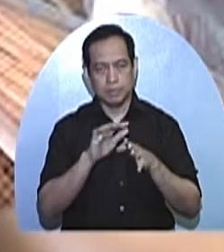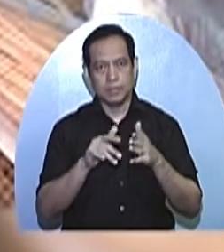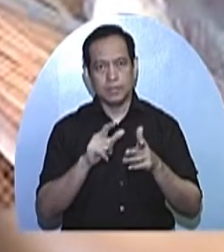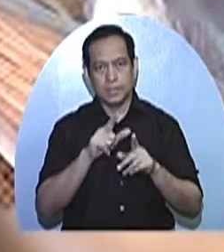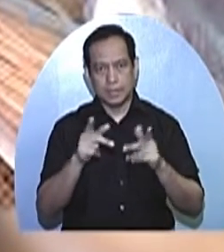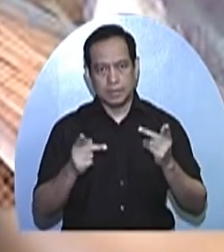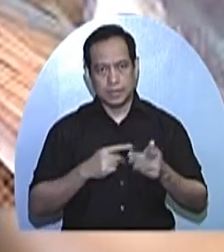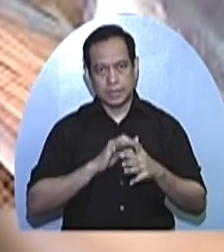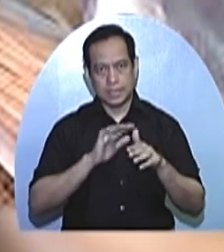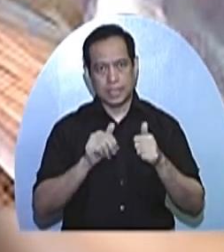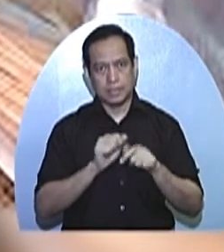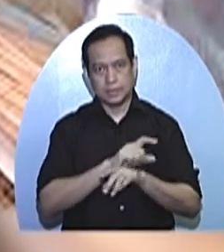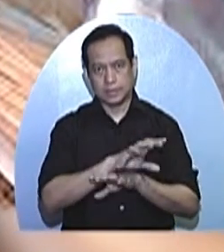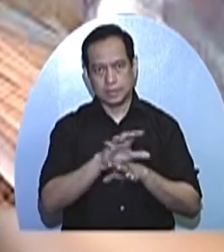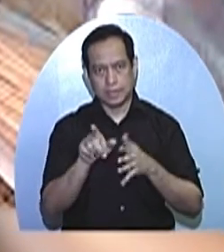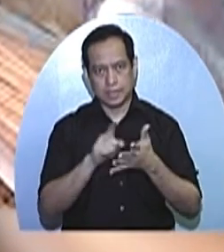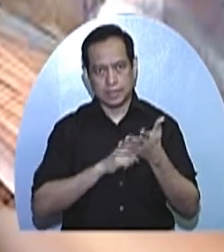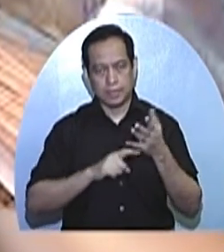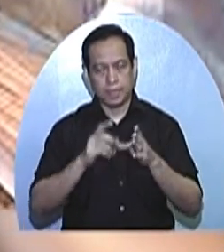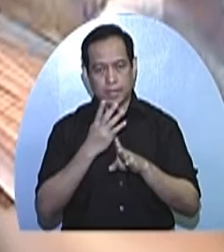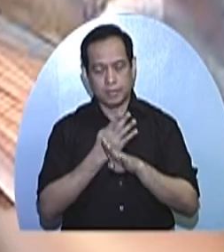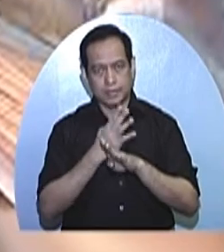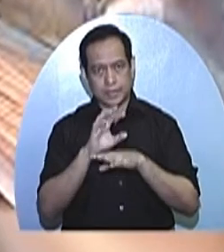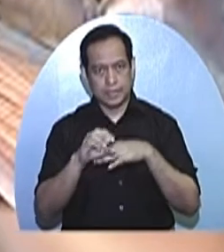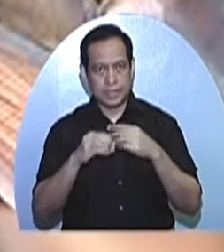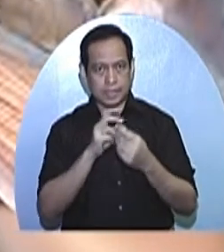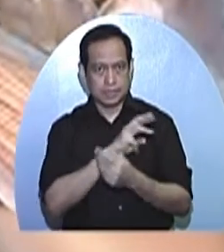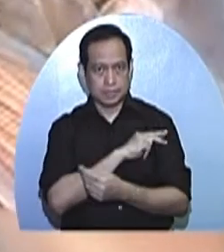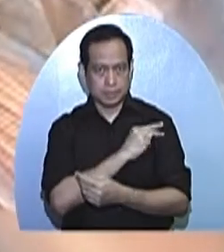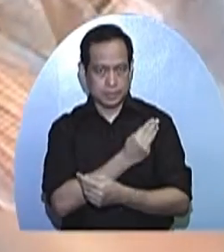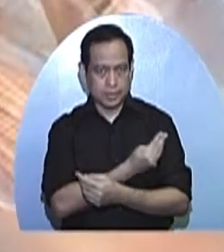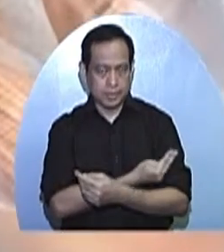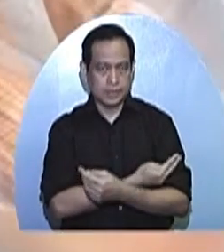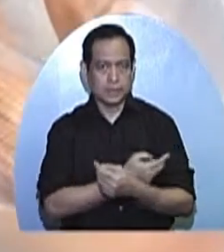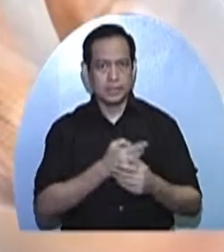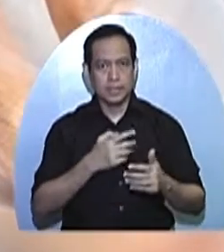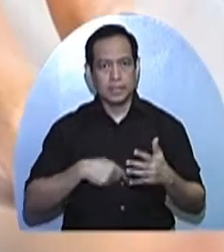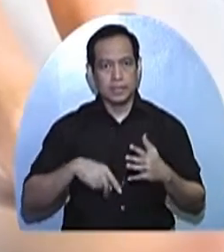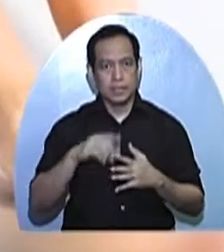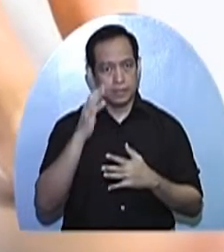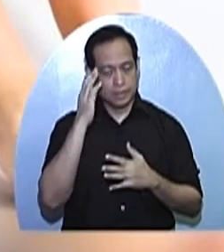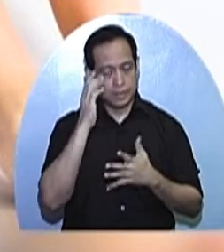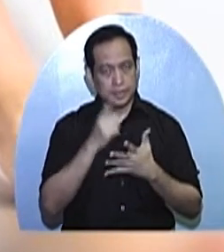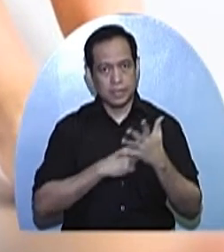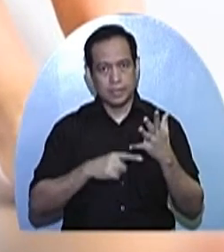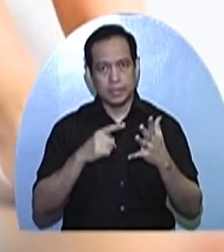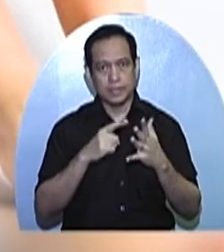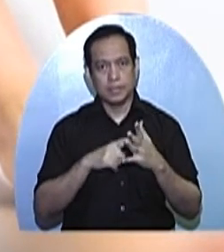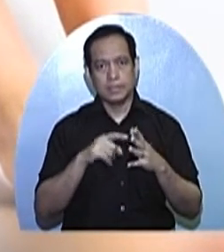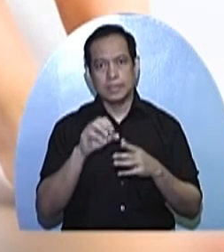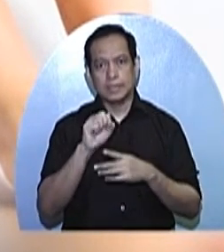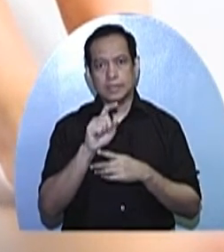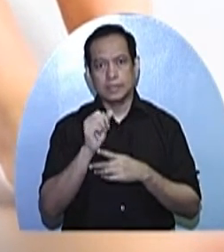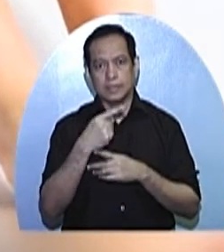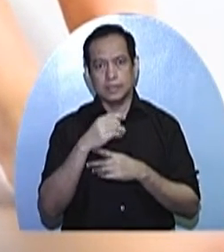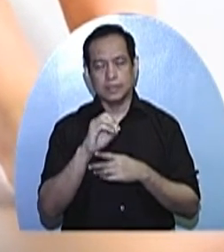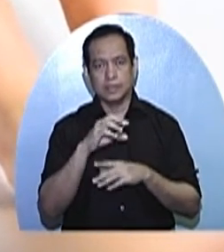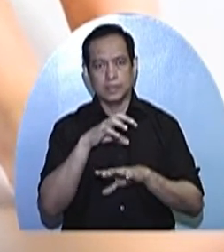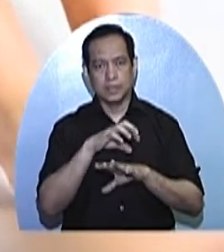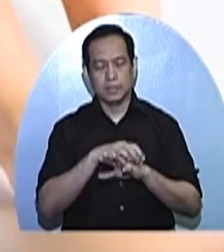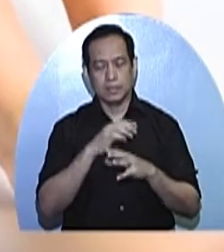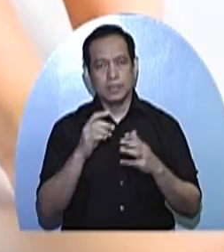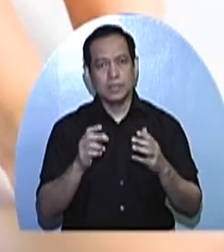gaano nakalawak ang nasasakop nito na buto at iba pang kalamnan. Nalalaman ito sa pamamagitan ng staging ng